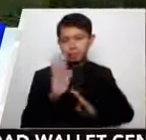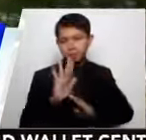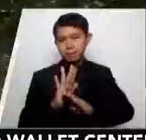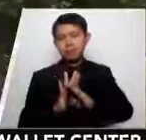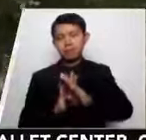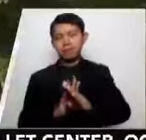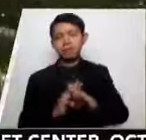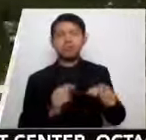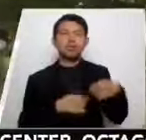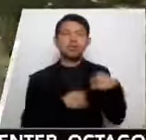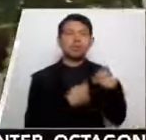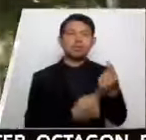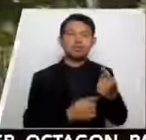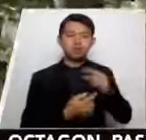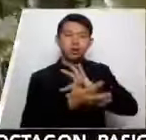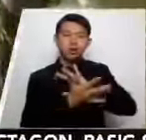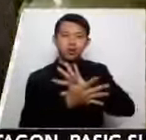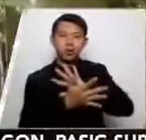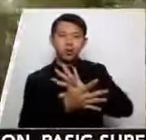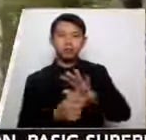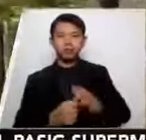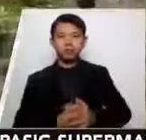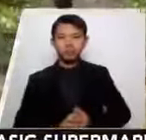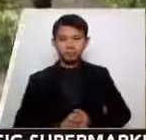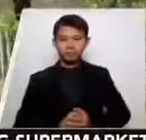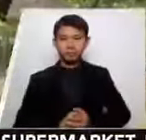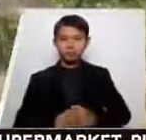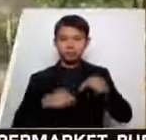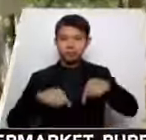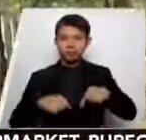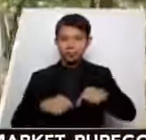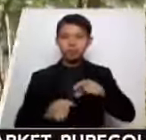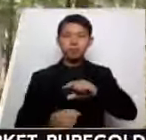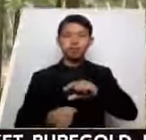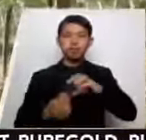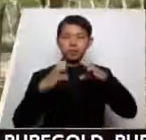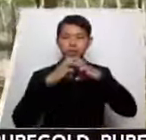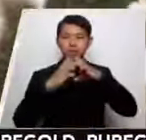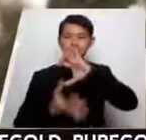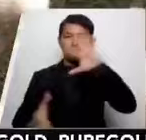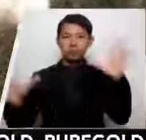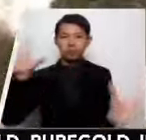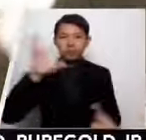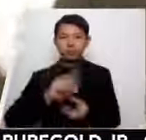pandemic. Ito ang unang balita, Jomer Apresto para sa GMA Integrated News.